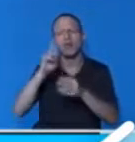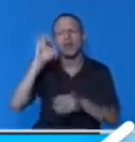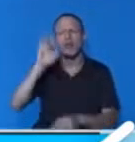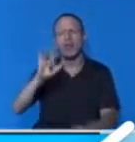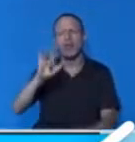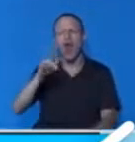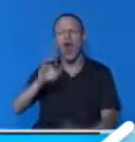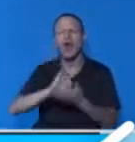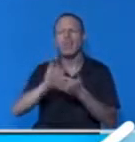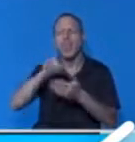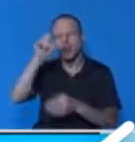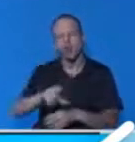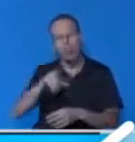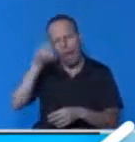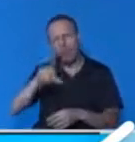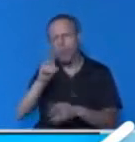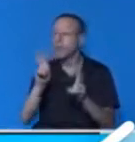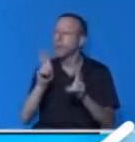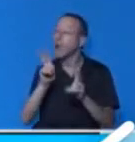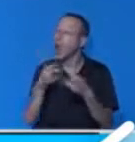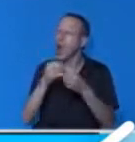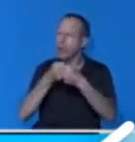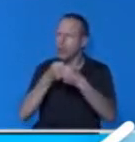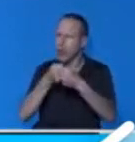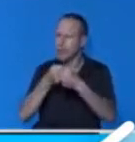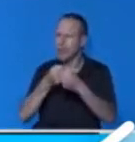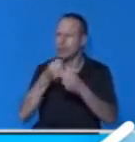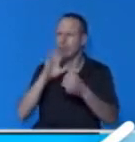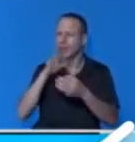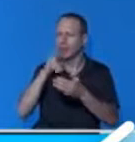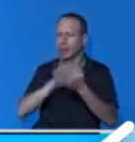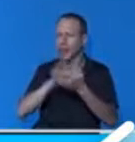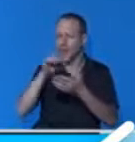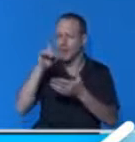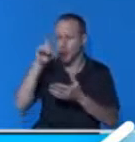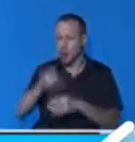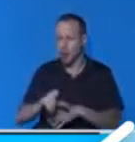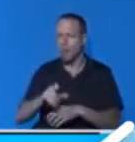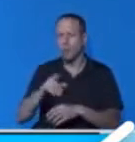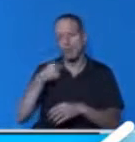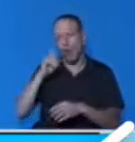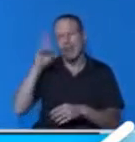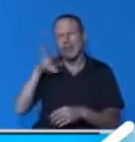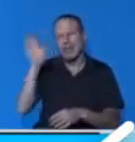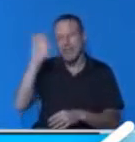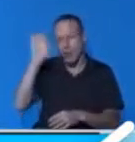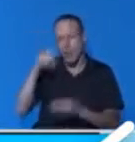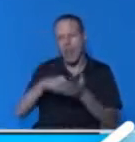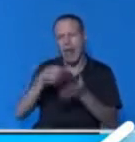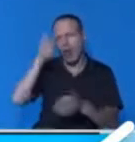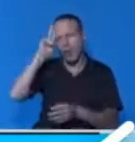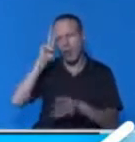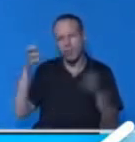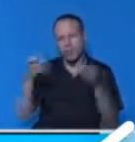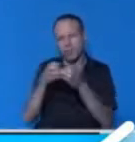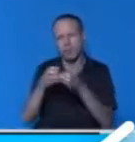אדם לא יכול להתמודד אם יש נגדו כתב אישום. אני לא יודעת אם יש לזה הרבה סיכוי, כי הליכוד בגיוס מלא. והשאלה השנייה בקצרה, אם מחר באמת